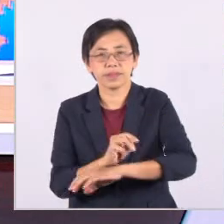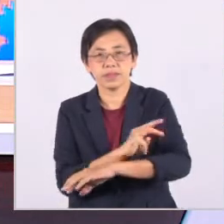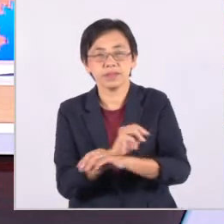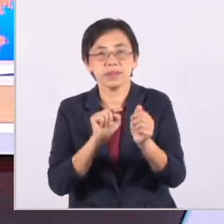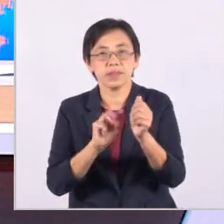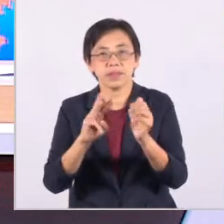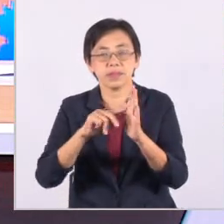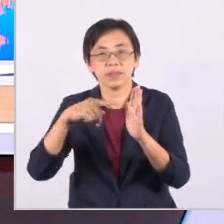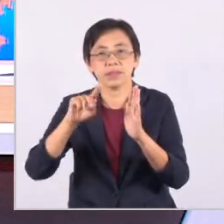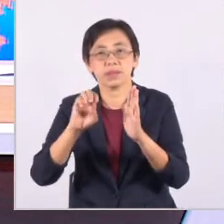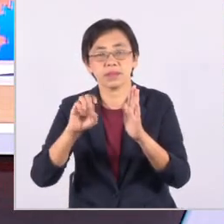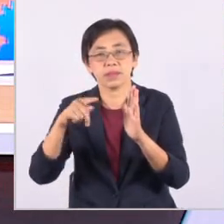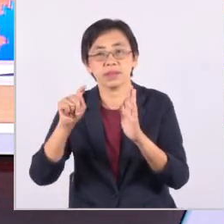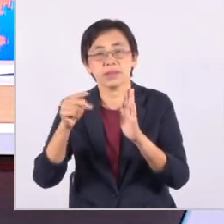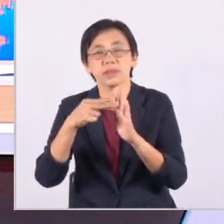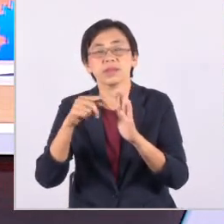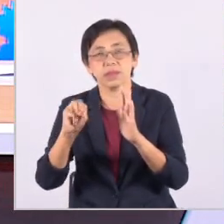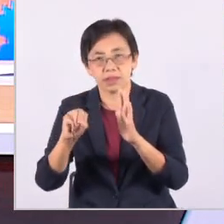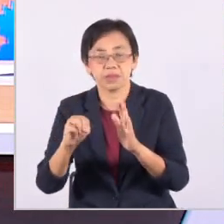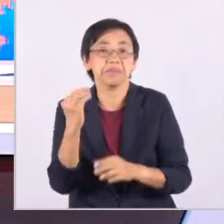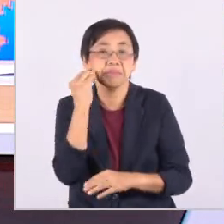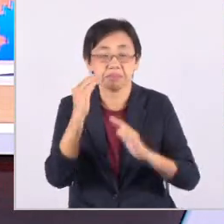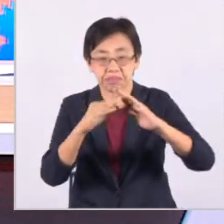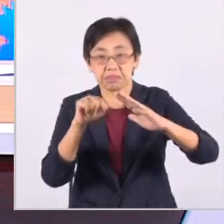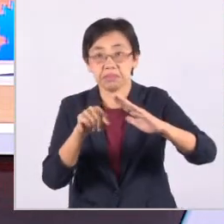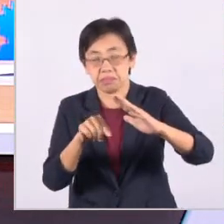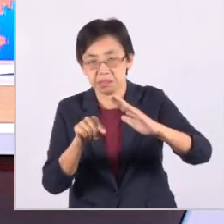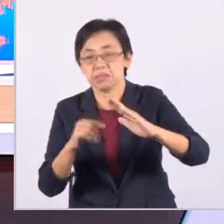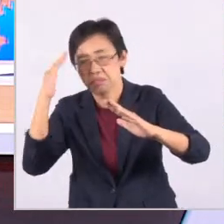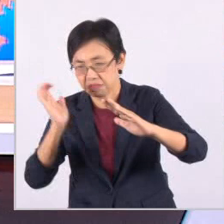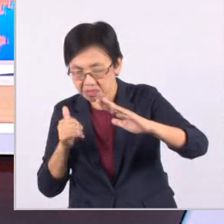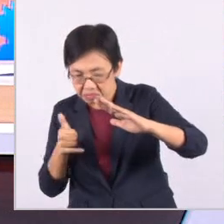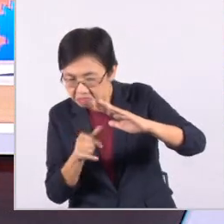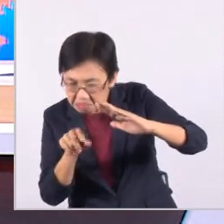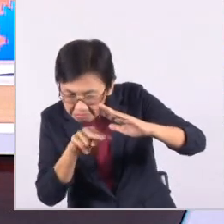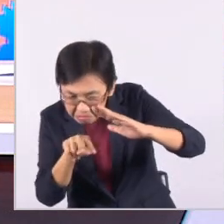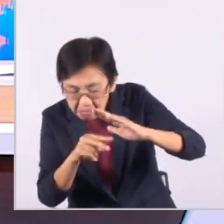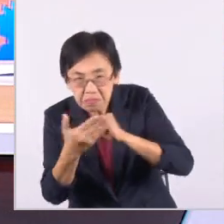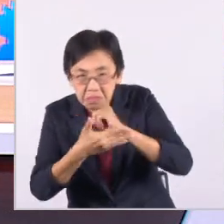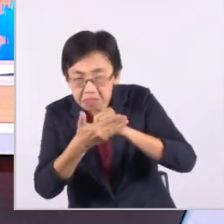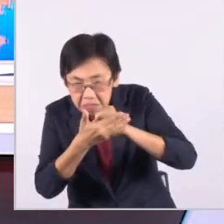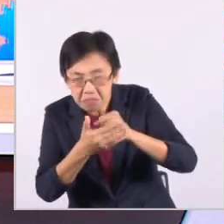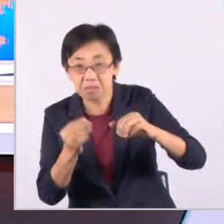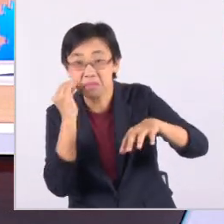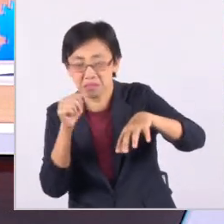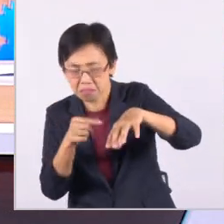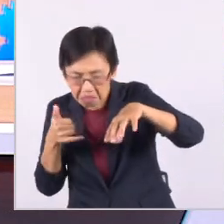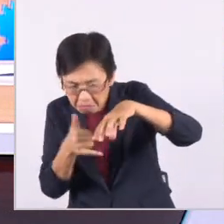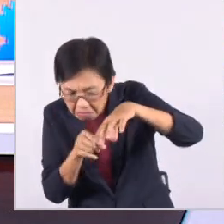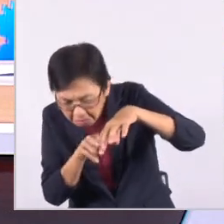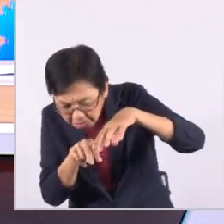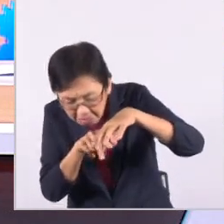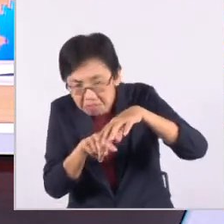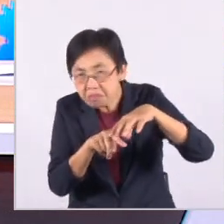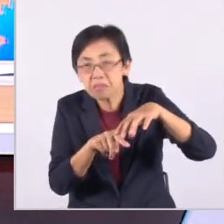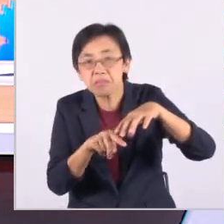พลตำรวจเขาไปบุกเข้าไปในบ้านหลังหนึ่งนะคะเพราะว่าได้ทราบมาว่าบ้านนี้เนี่ยมียาเสพติดปรากฏว่าพอไปถึงปั๊บนี่โอ้โหคนในบ้าน